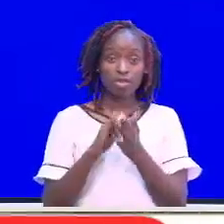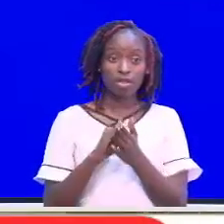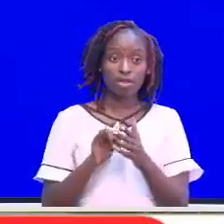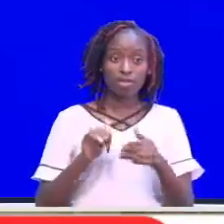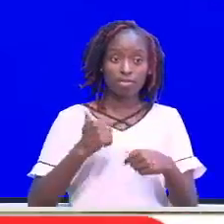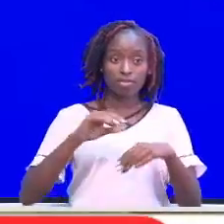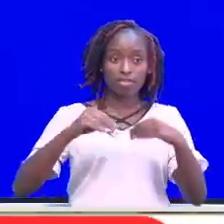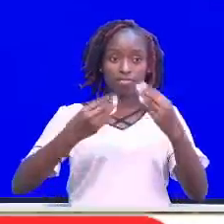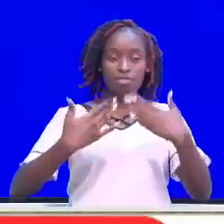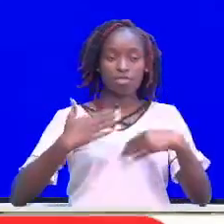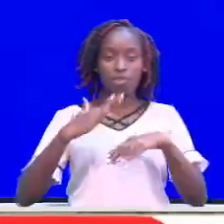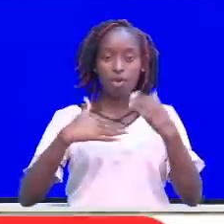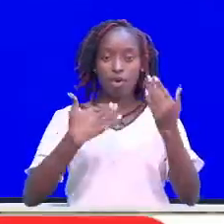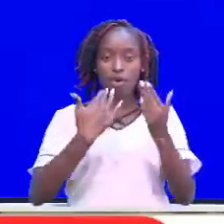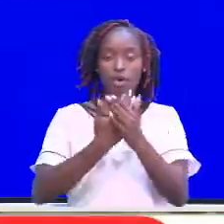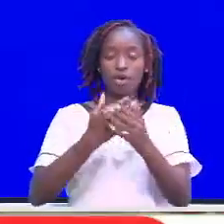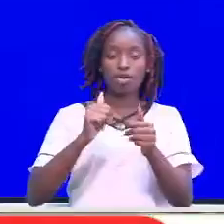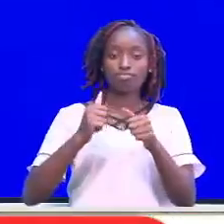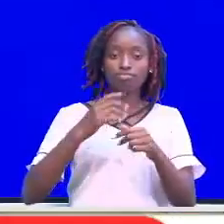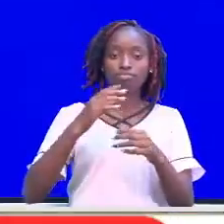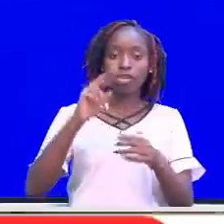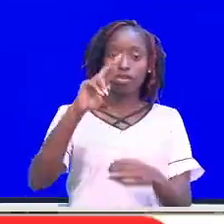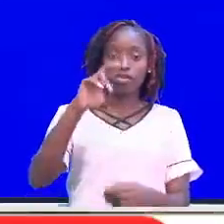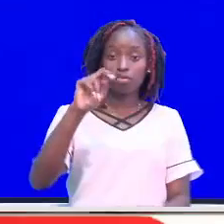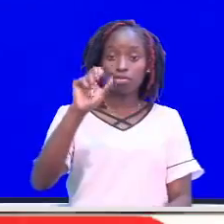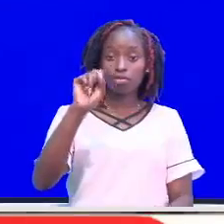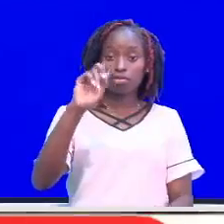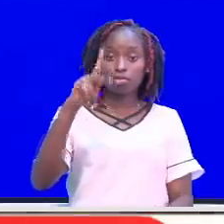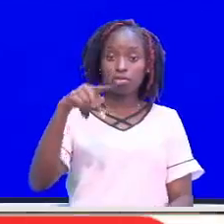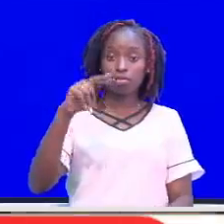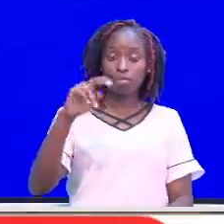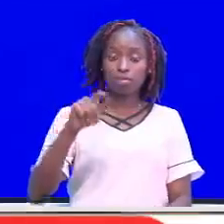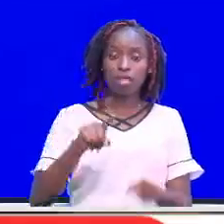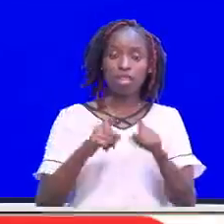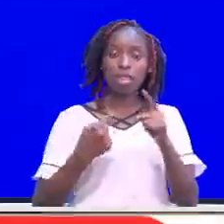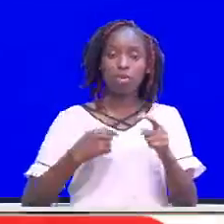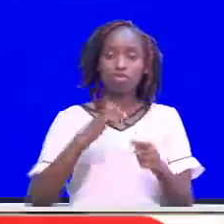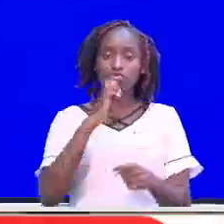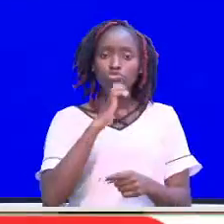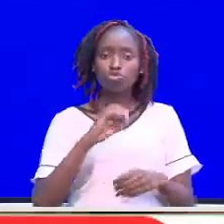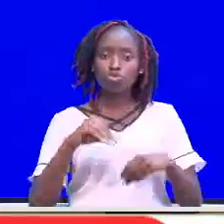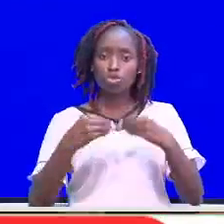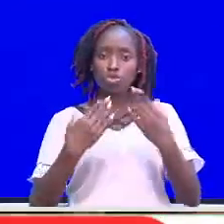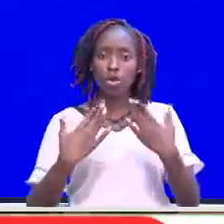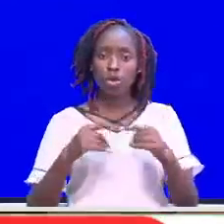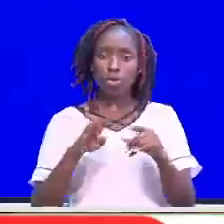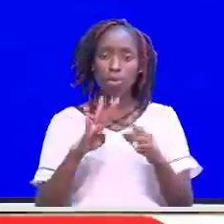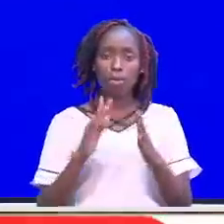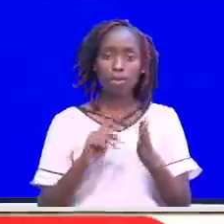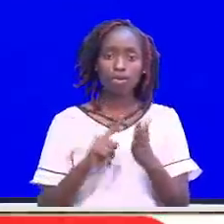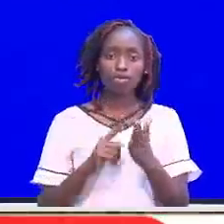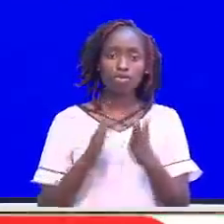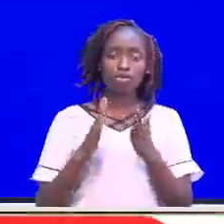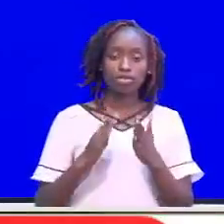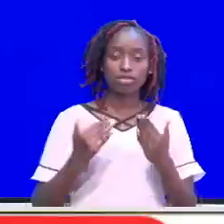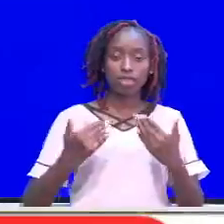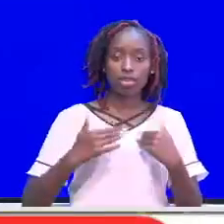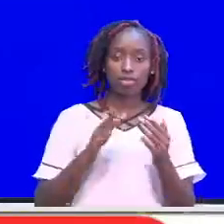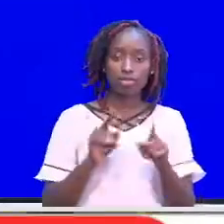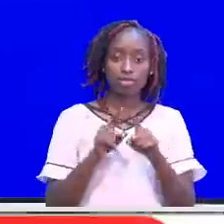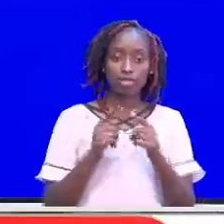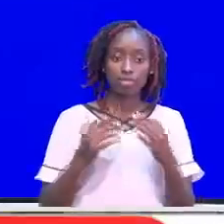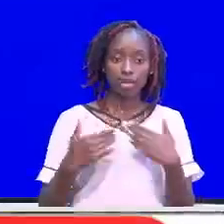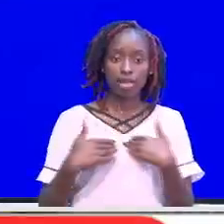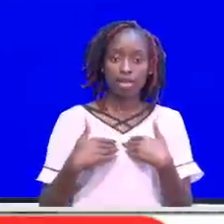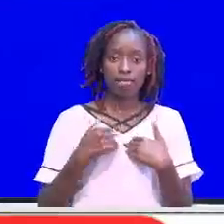vio katika vikundi vya umri, kama anavyotuarifu mzee Alphonse Kamwara, ambaye ni mmoja wa viongozi wa baraza la wazee wa Njuri